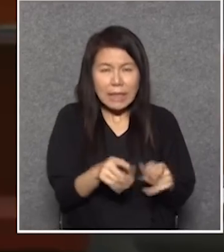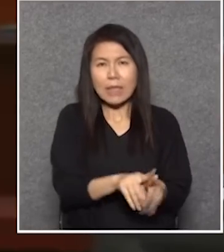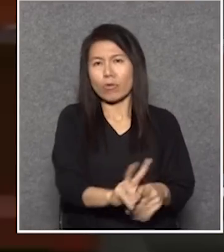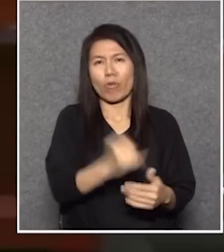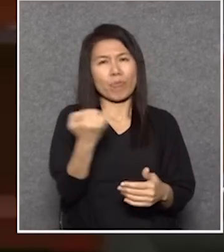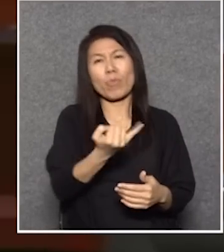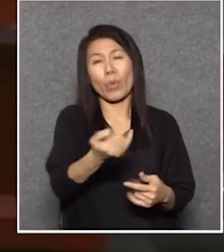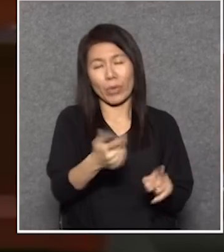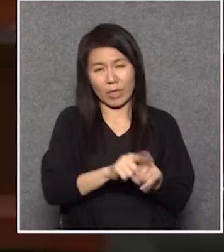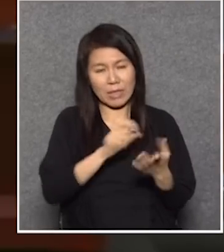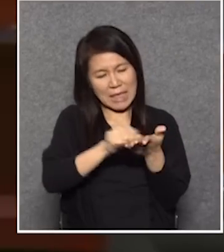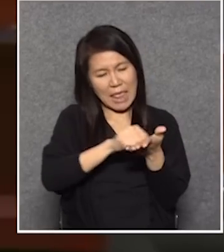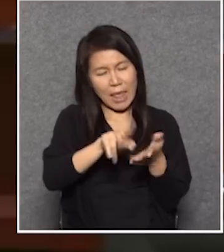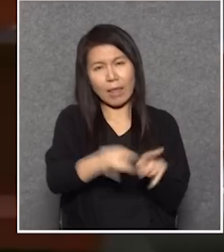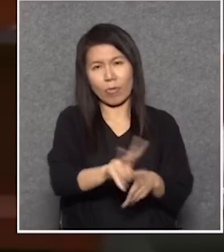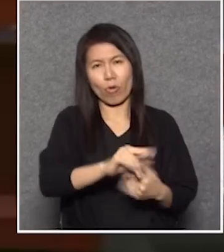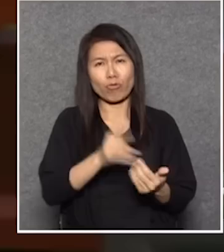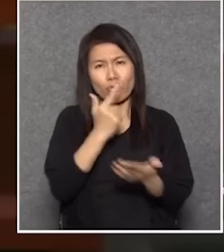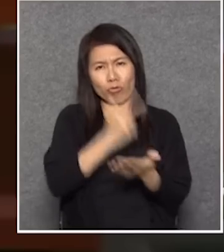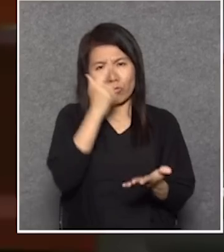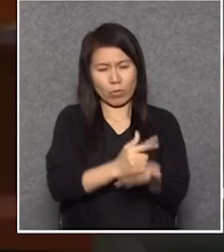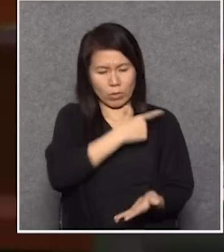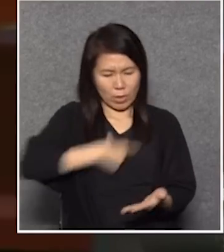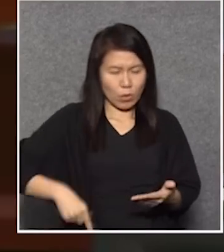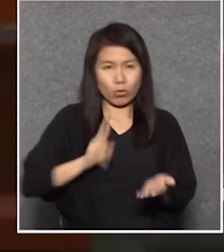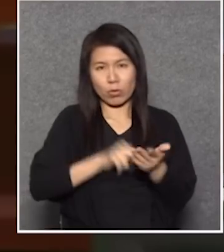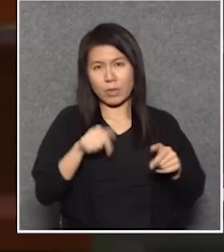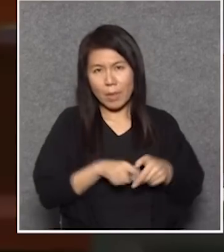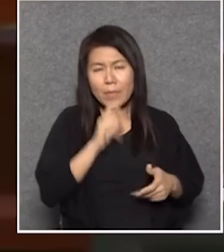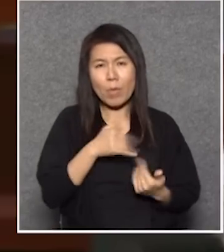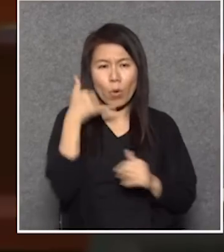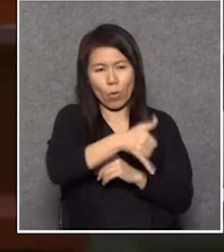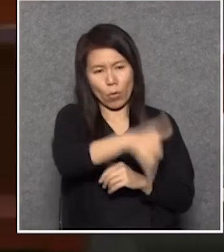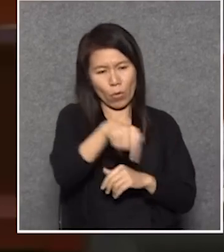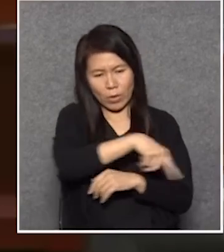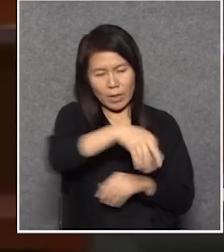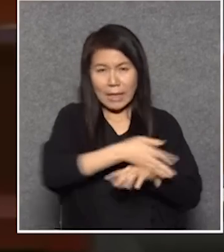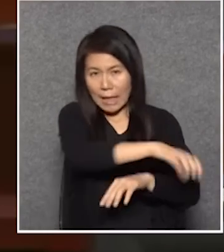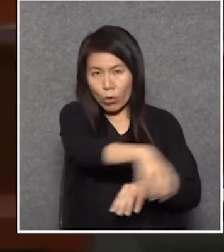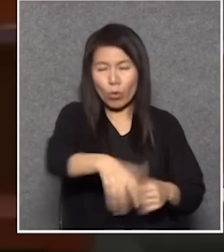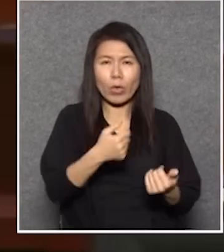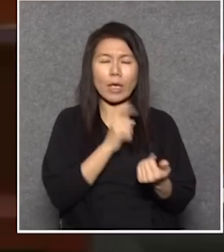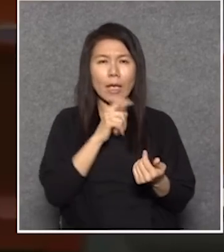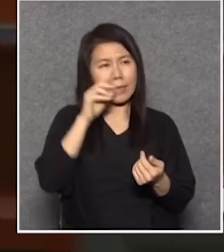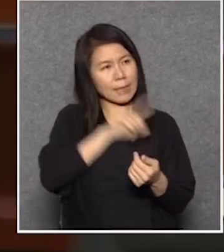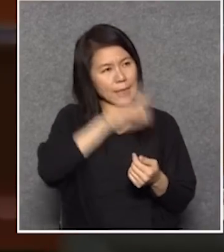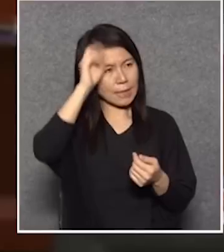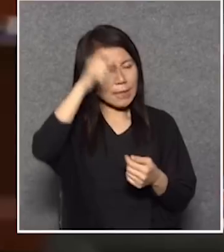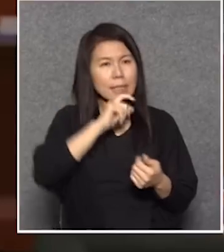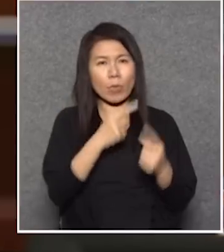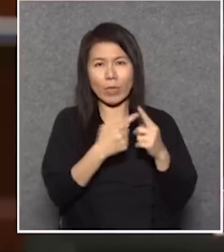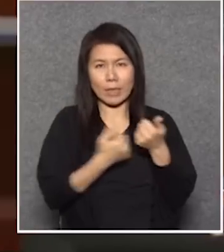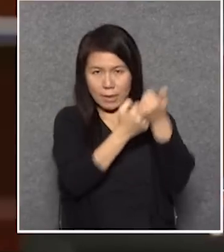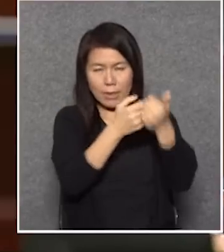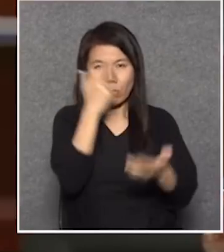啦，啱唔啱啊？最緊要你個候選人自己有信心，你有冇做地區工作，係嘛？你嘅政見係咪得到啲民意嘅支持？呢個先係最